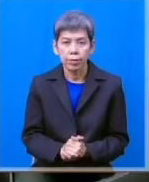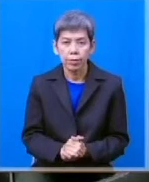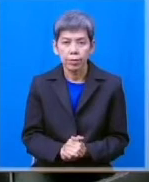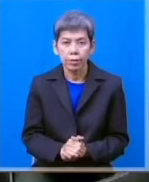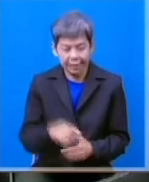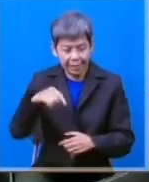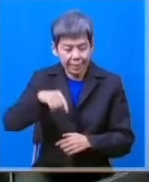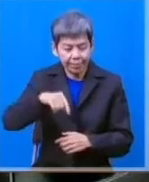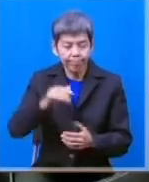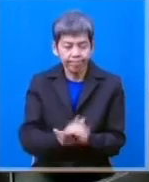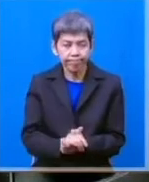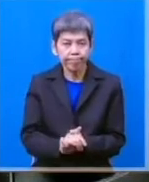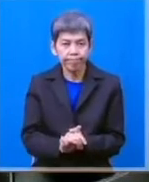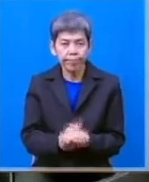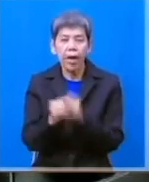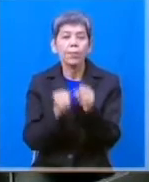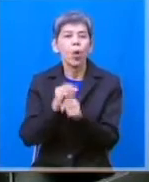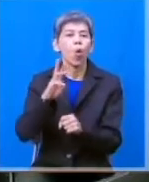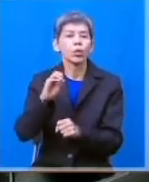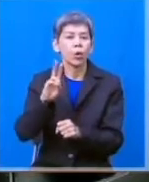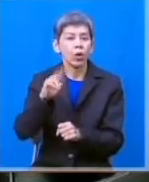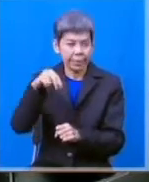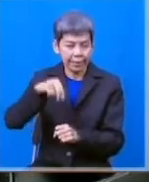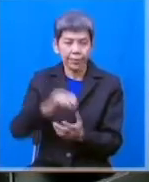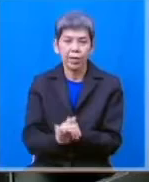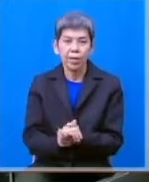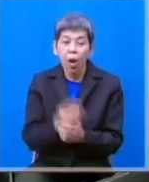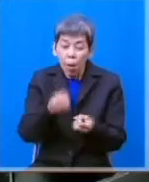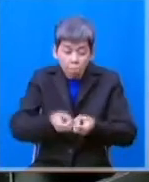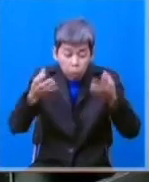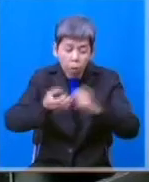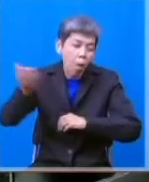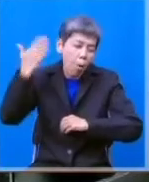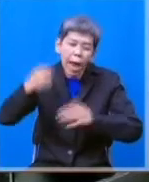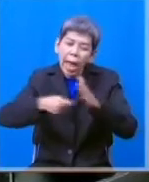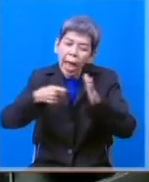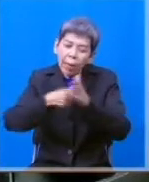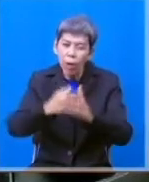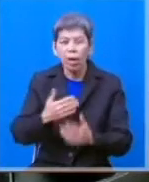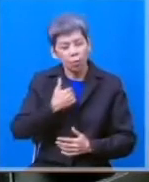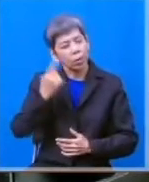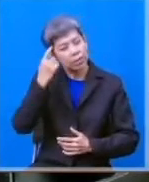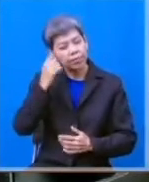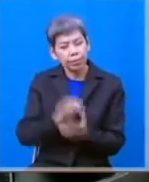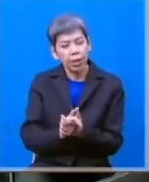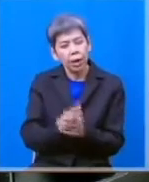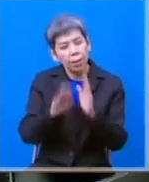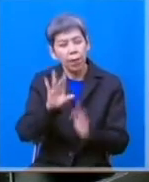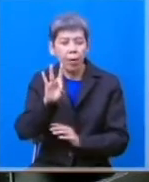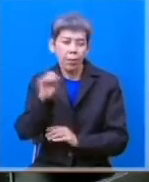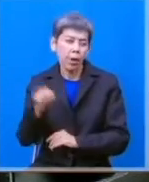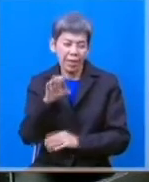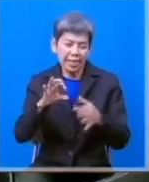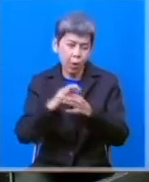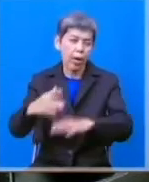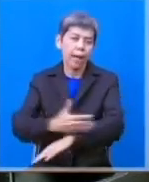ที่เนี่ยนะครับที่ปี62นะครับส่วนใหญ่ระเบิดที่ผ่านมาเนี่ยนะผมว่าประมาณสัก 80-90% เกี่ยวกับ